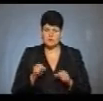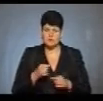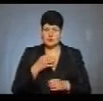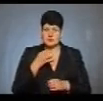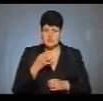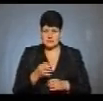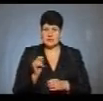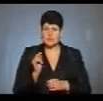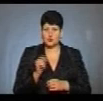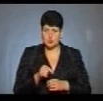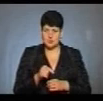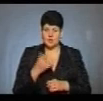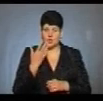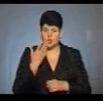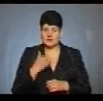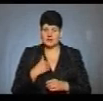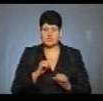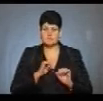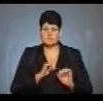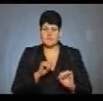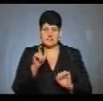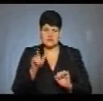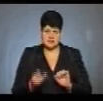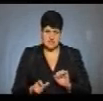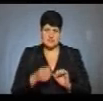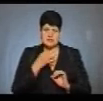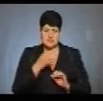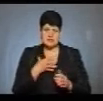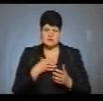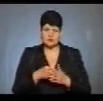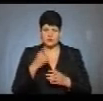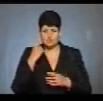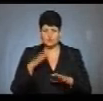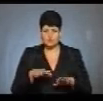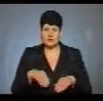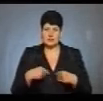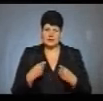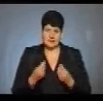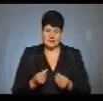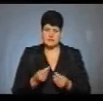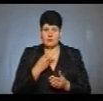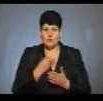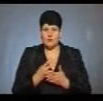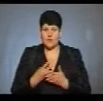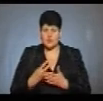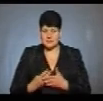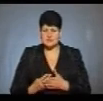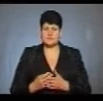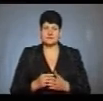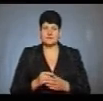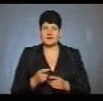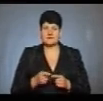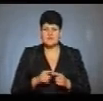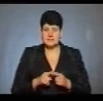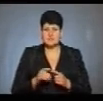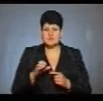сказати тоді, коли наш підзахисний вискаже свою позицію і дасть відповідно, так би мовити, покази в певній